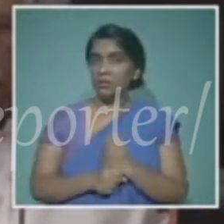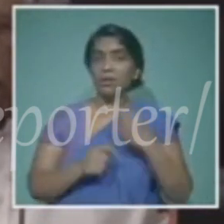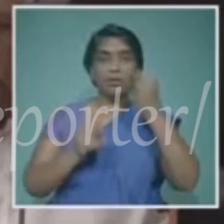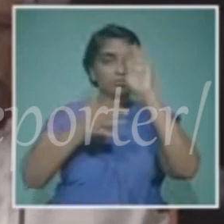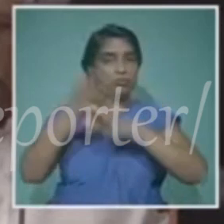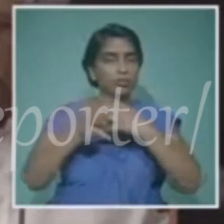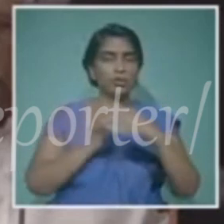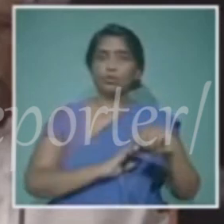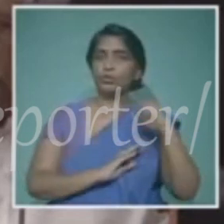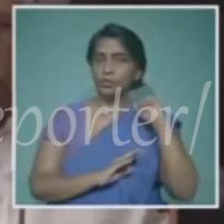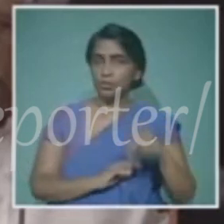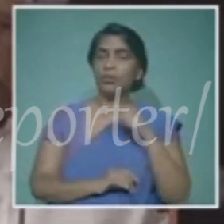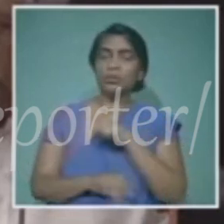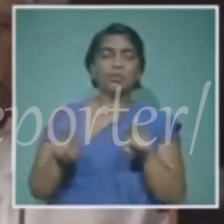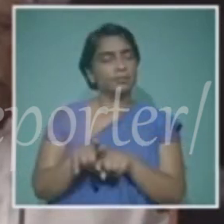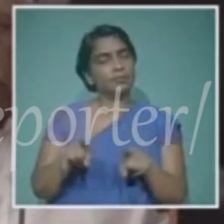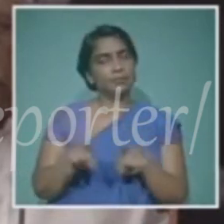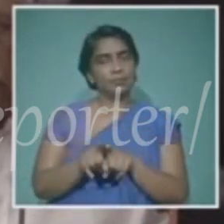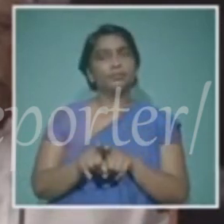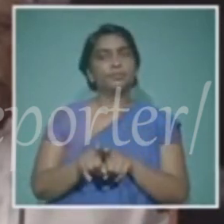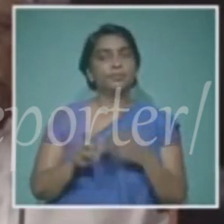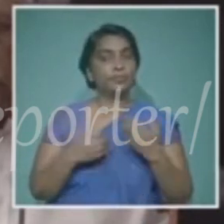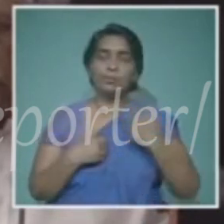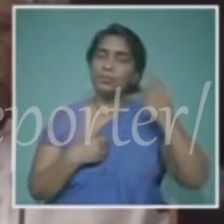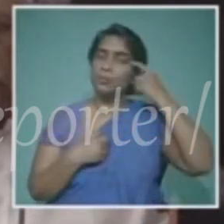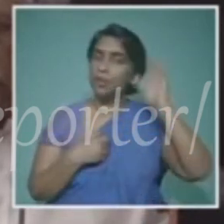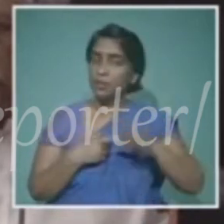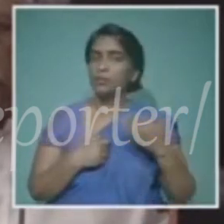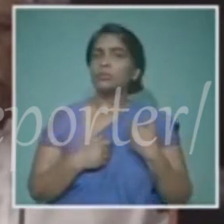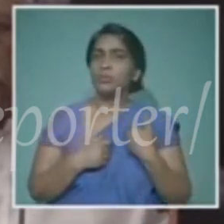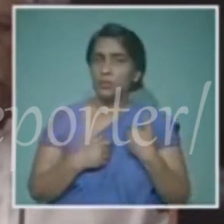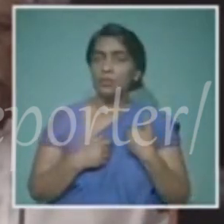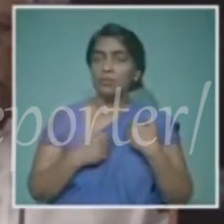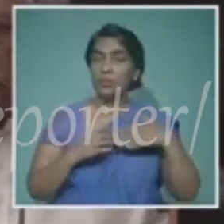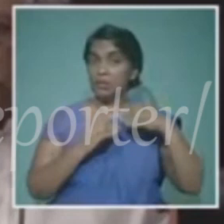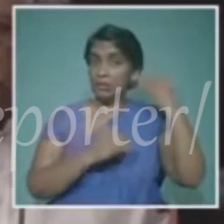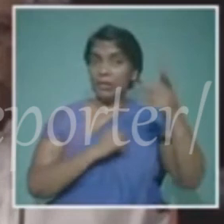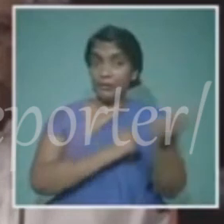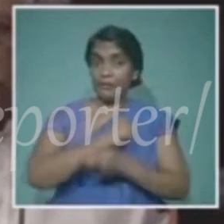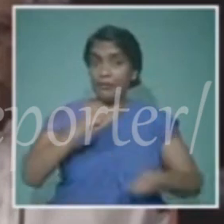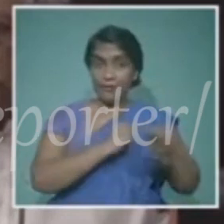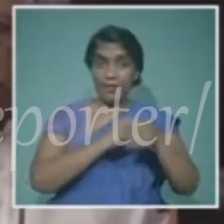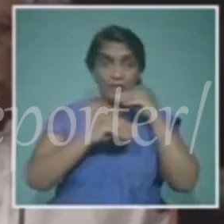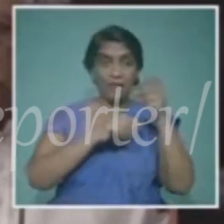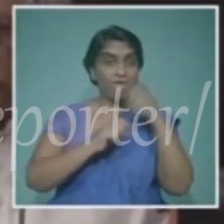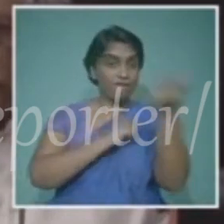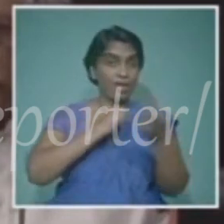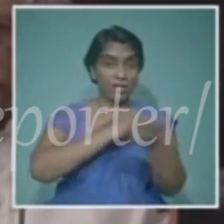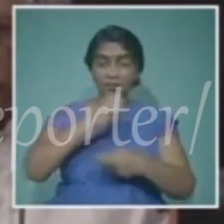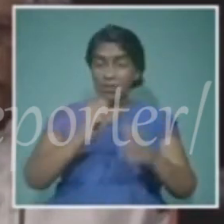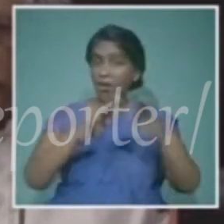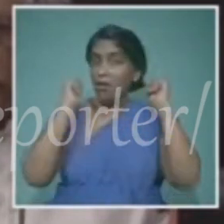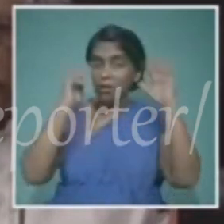අයවැය ශක්තිමත් වෙනවා. ඒ එක්කම අපි බලාපොරොත්තු වෙන්නේ මහකන්නේ සාර්ථක වුණාම ඒකෙන්